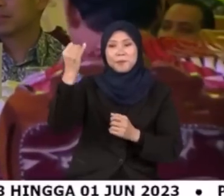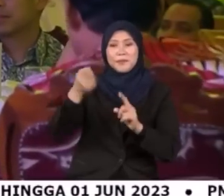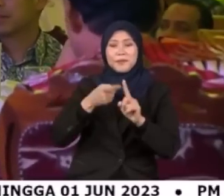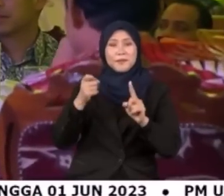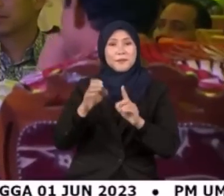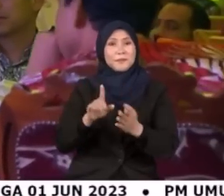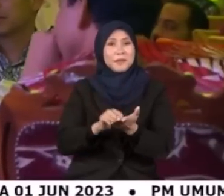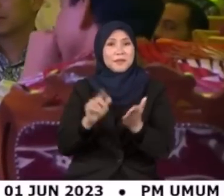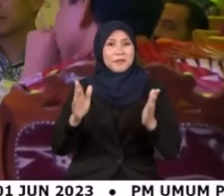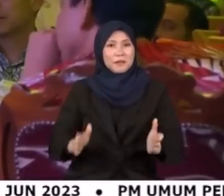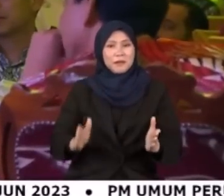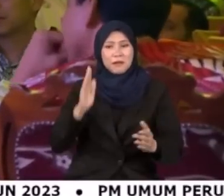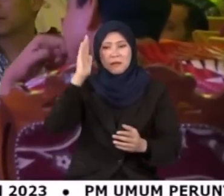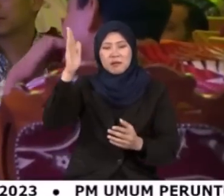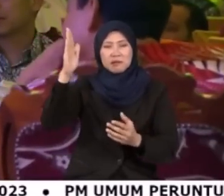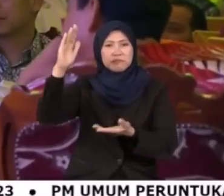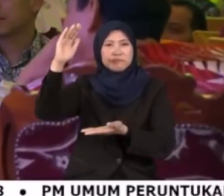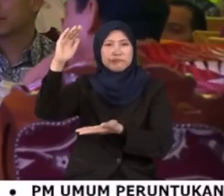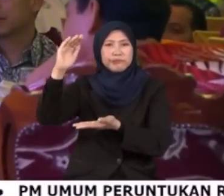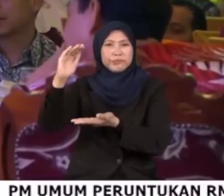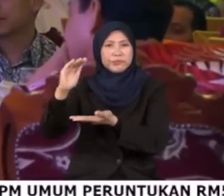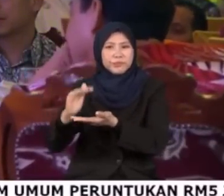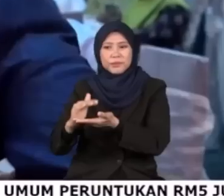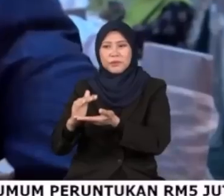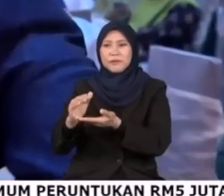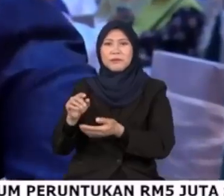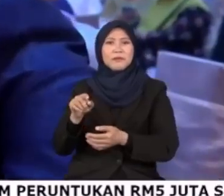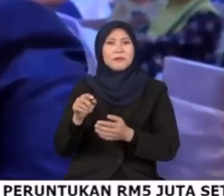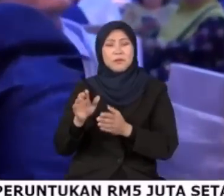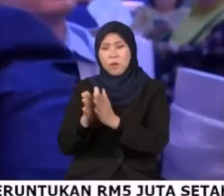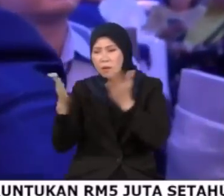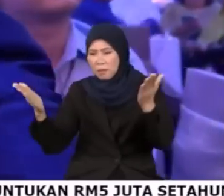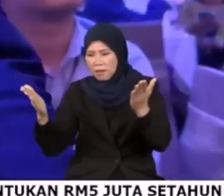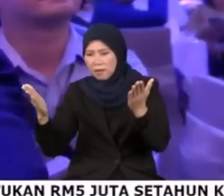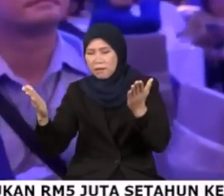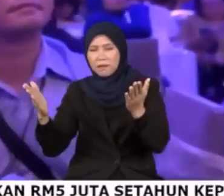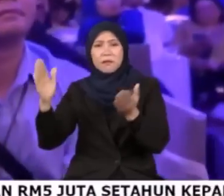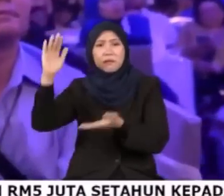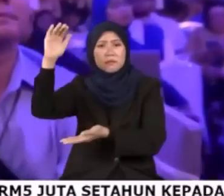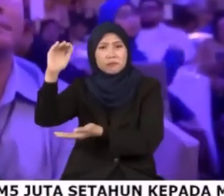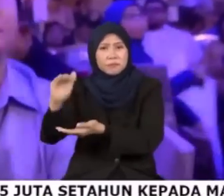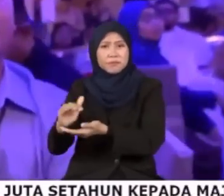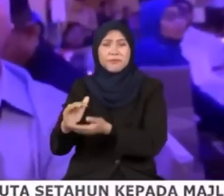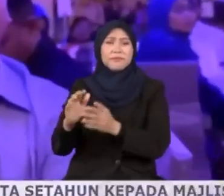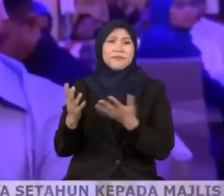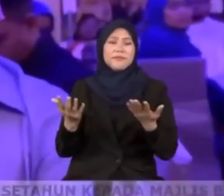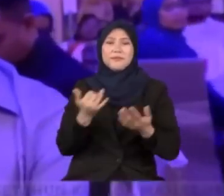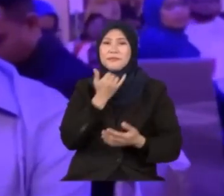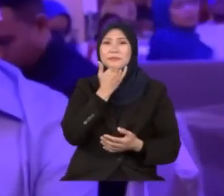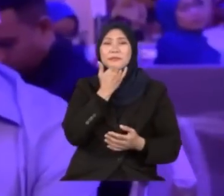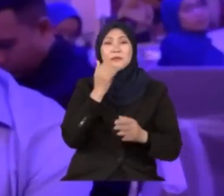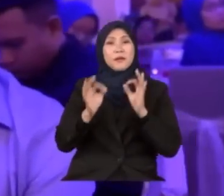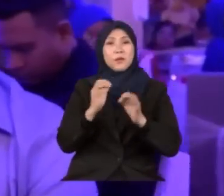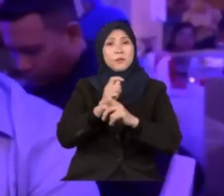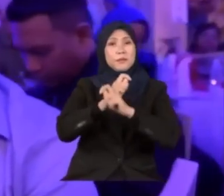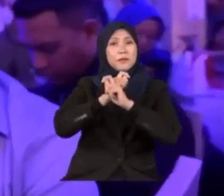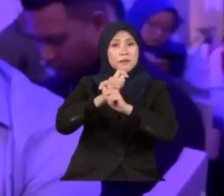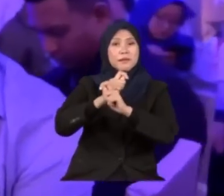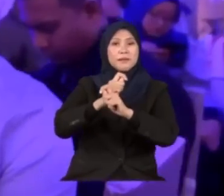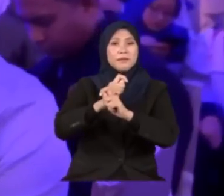media utama itu akan merosot nampak terbukti salah ada beberapa media kalau dipertahankan